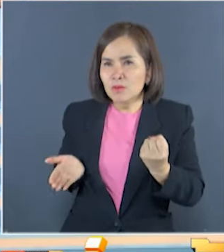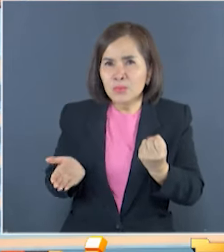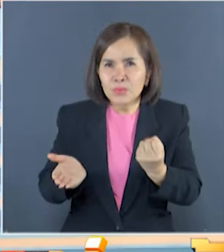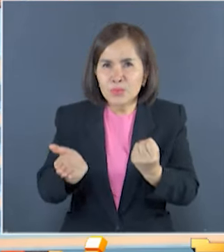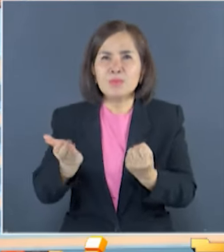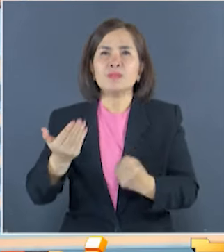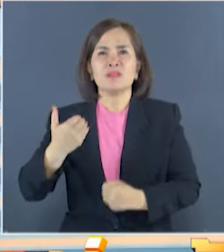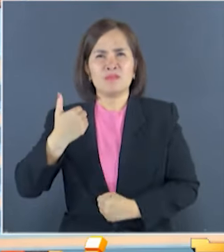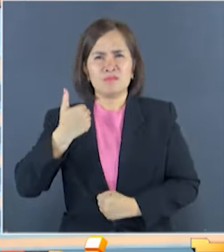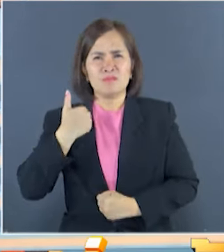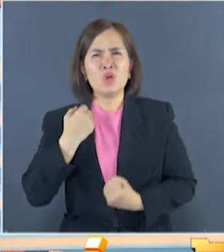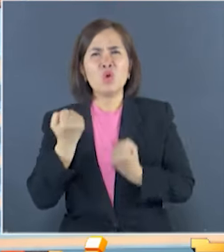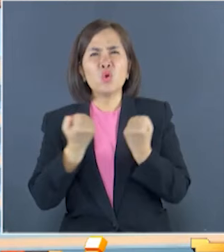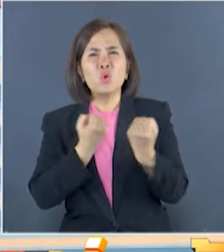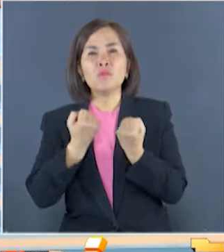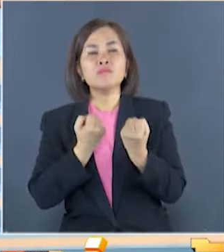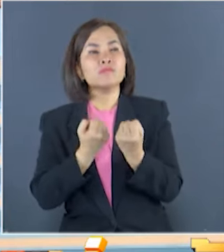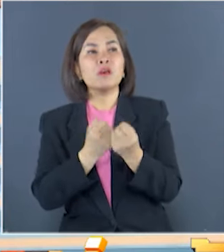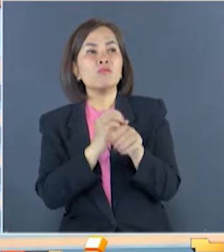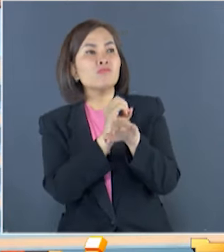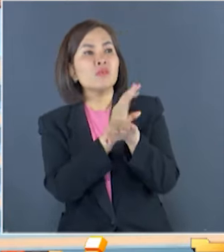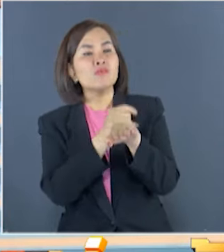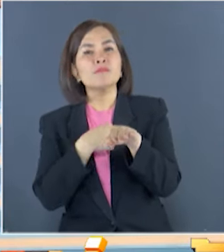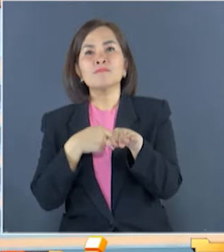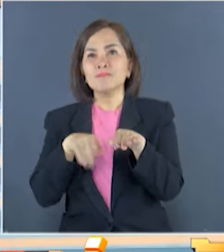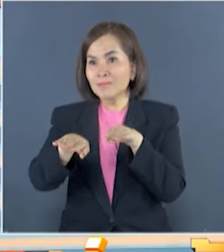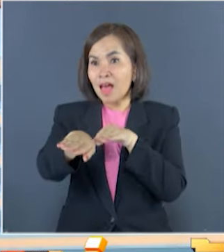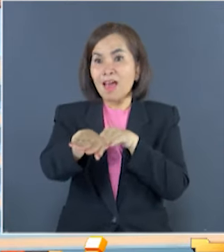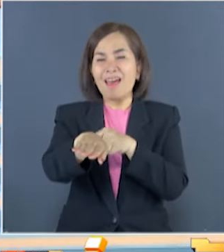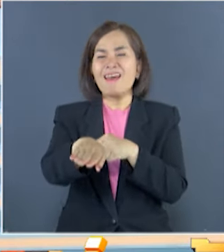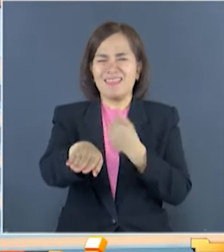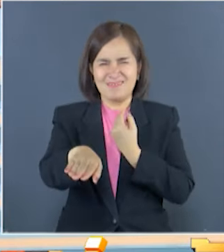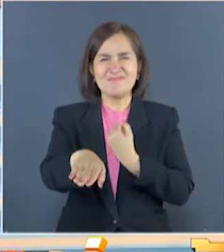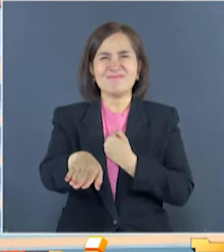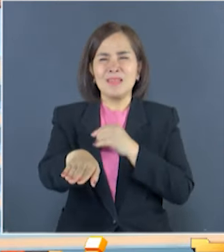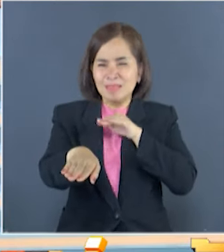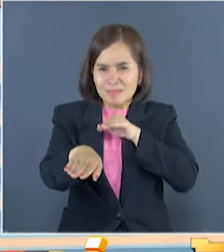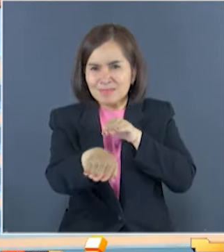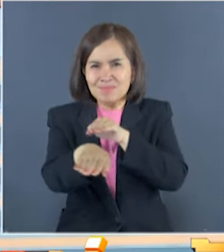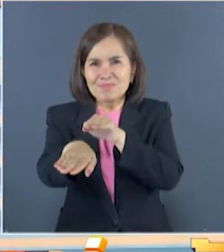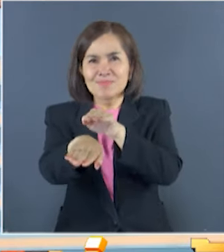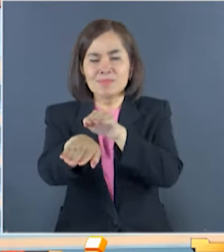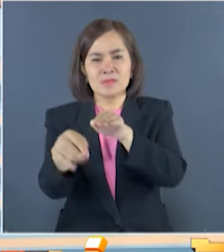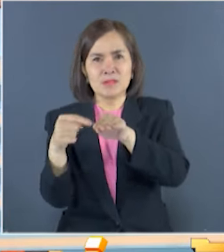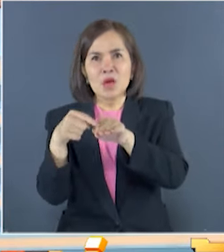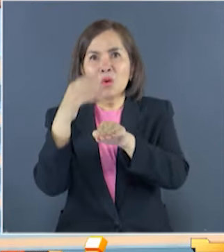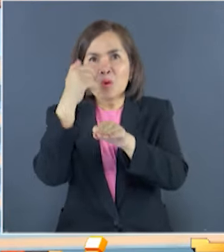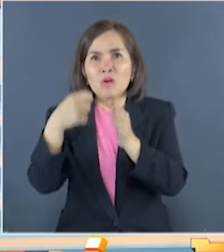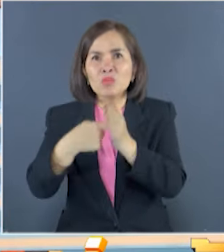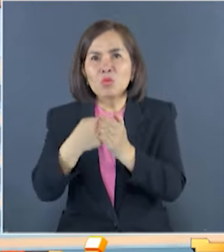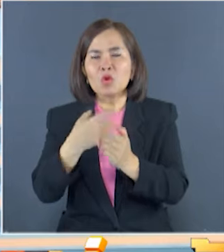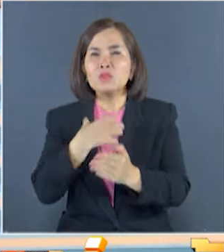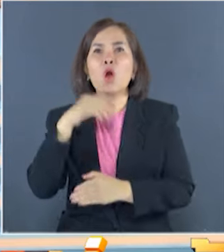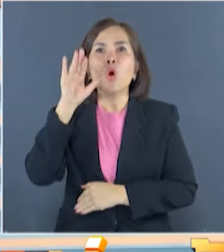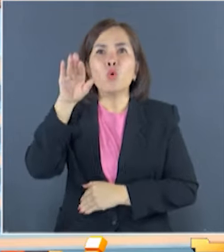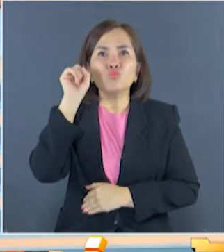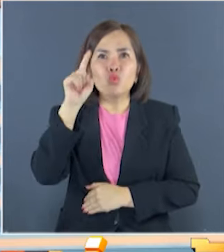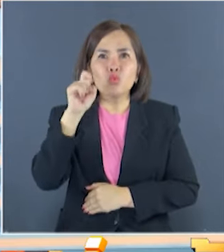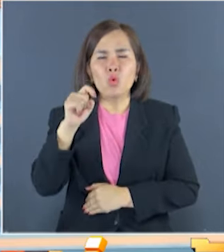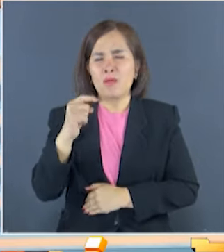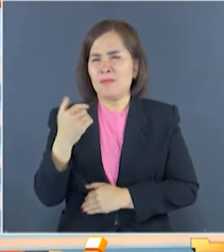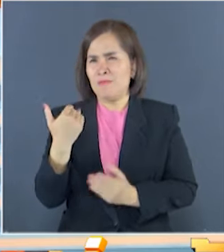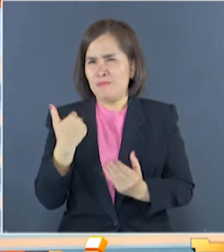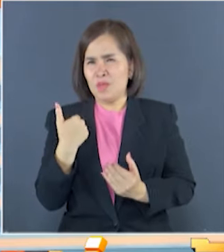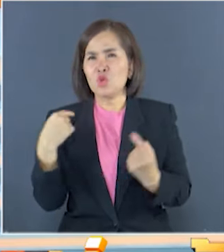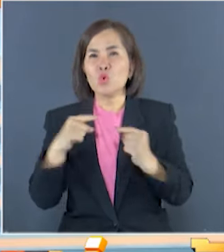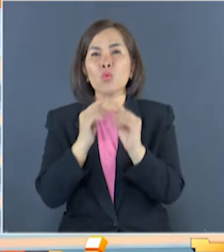บางคันคุณผู้ชมฮะวี่วอวี่วอวี่วอเฮ้ยเราขับตามไปเลยดีกว่าเพราะว่าเราจะได้ไปเร็วกับเขาด้วยปรากฏคราวนี้ฮะที่ภูเก็ตฮะ